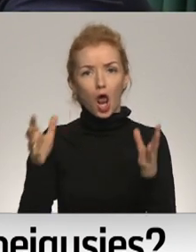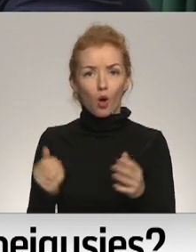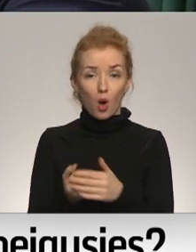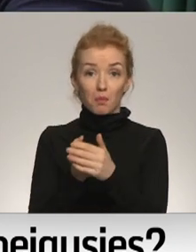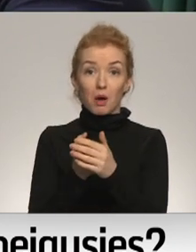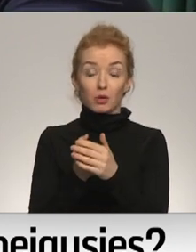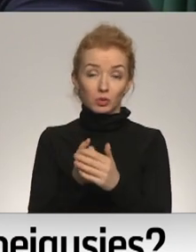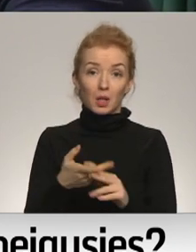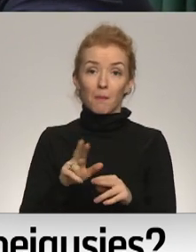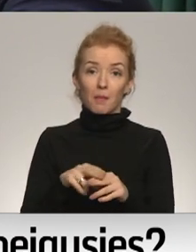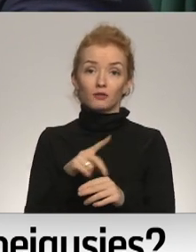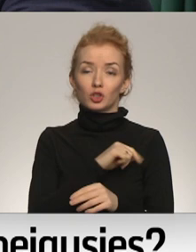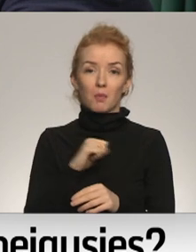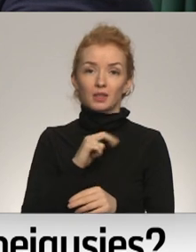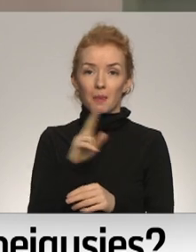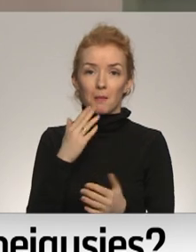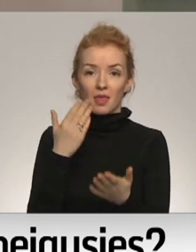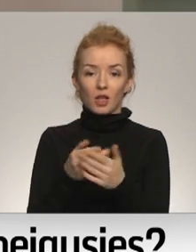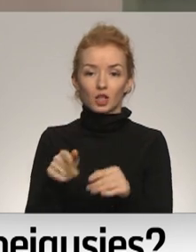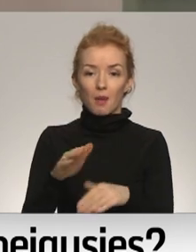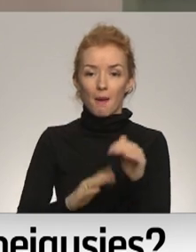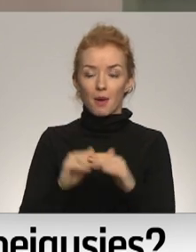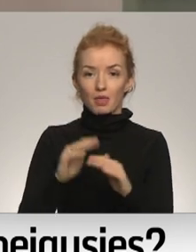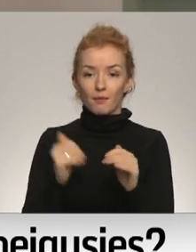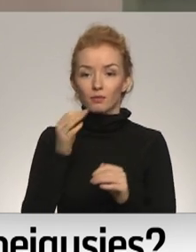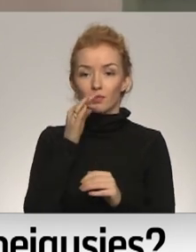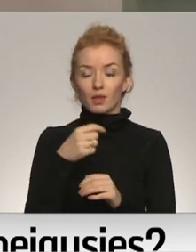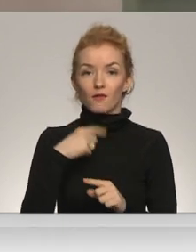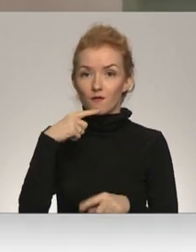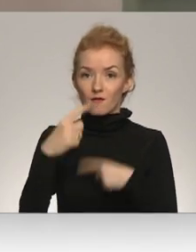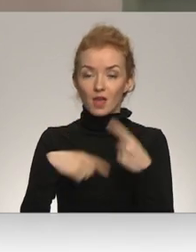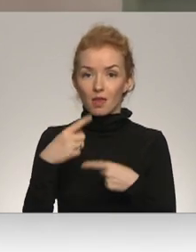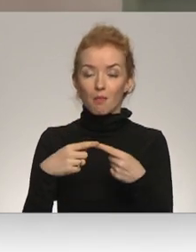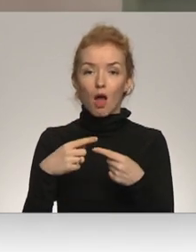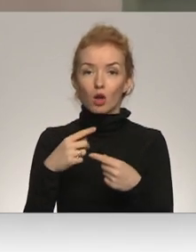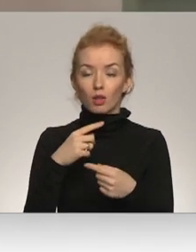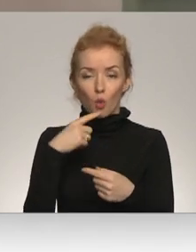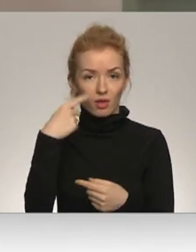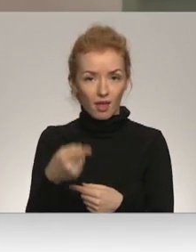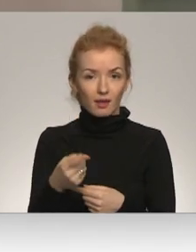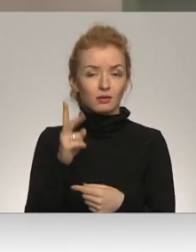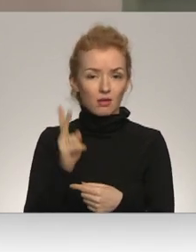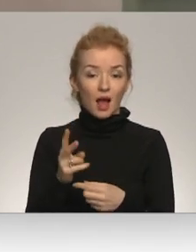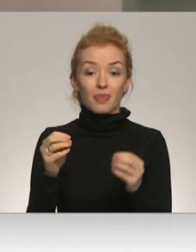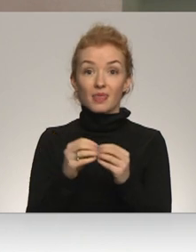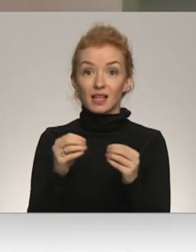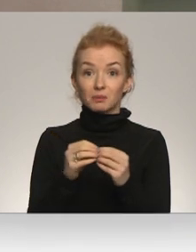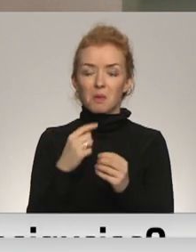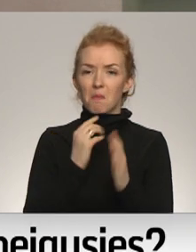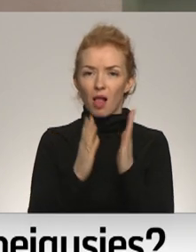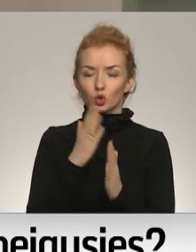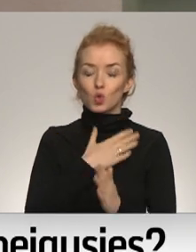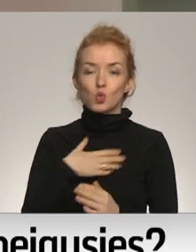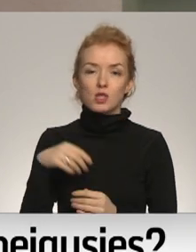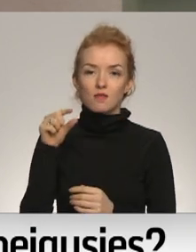kāpēc pats nesot pretendējis uz šo amatu. Esmu vienmēr norādījis, ka 10 balsis ir par maz, lai vadītu pašvaldību no